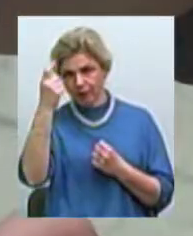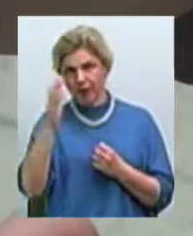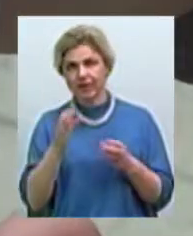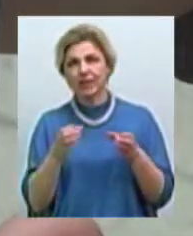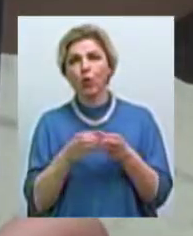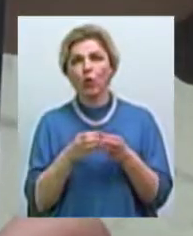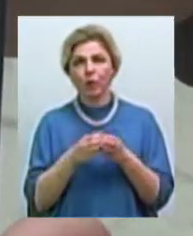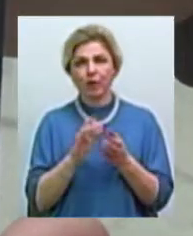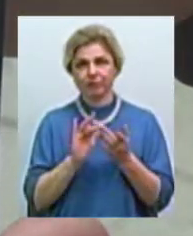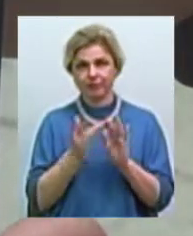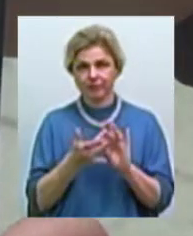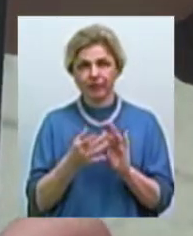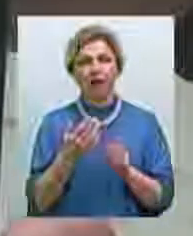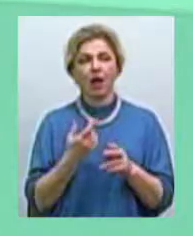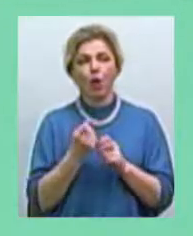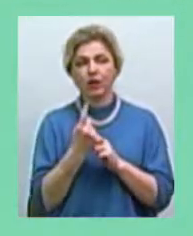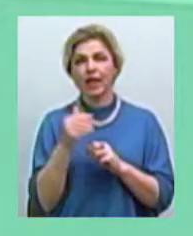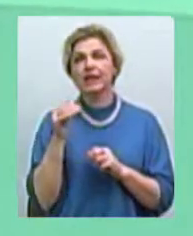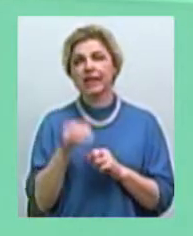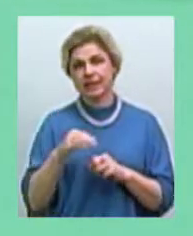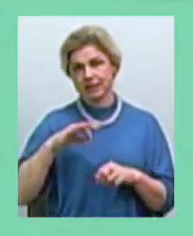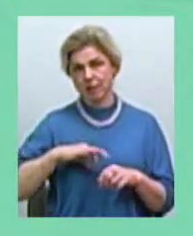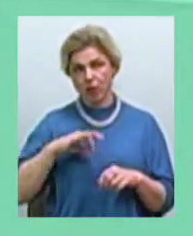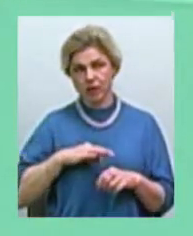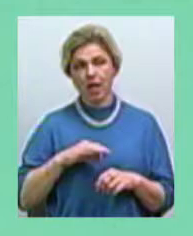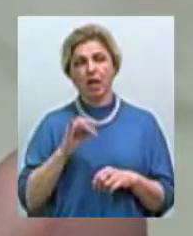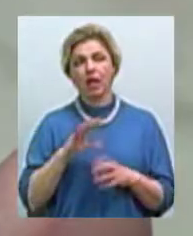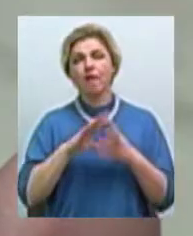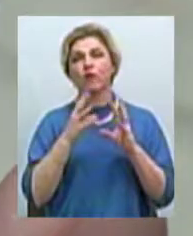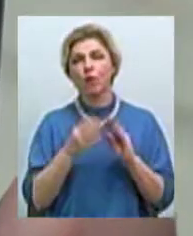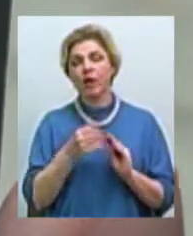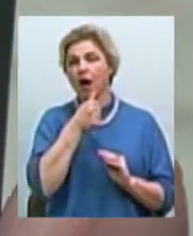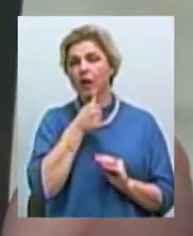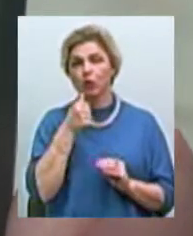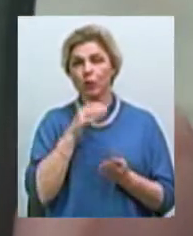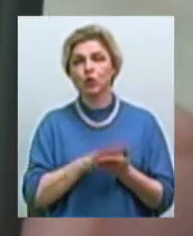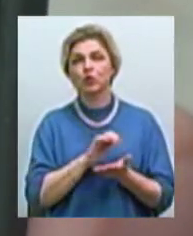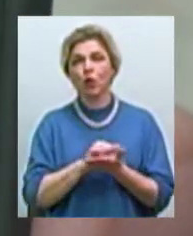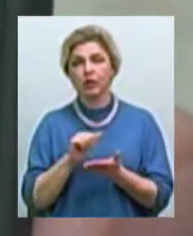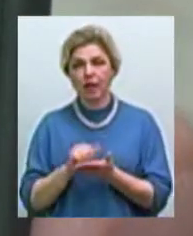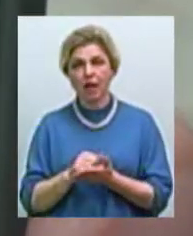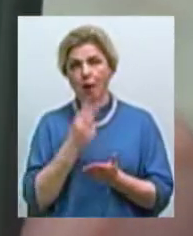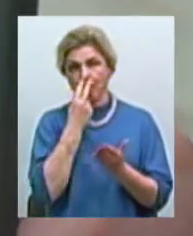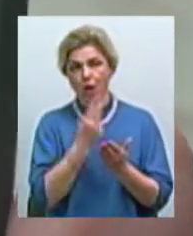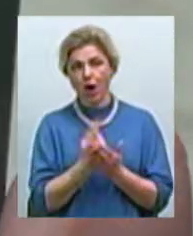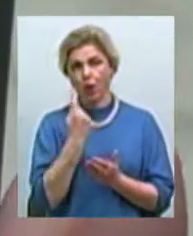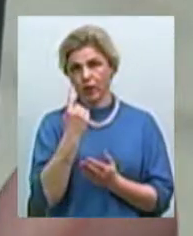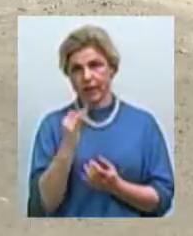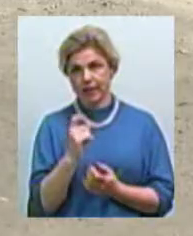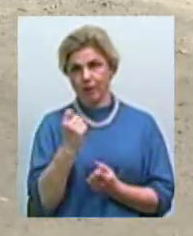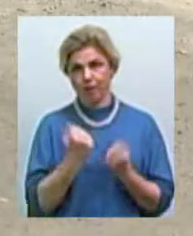яка налічує понад 11 тисяч користувачів. За умов анонімності журналістам цю групу показує один з